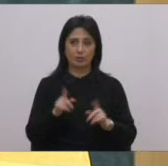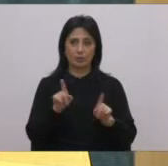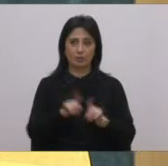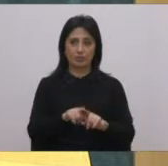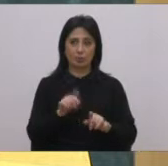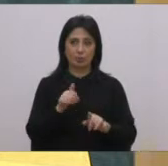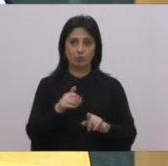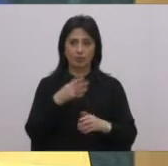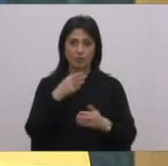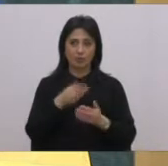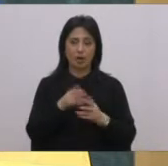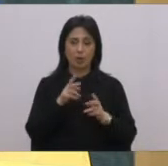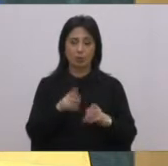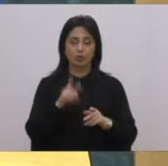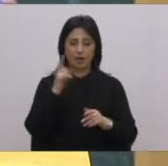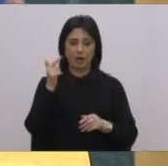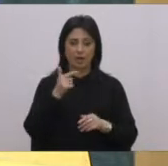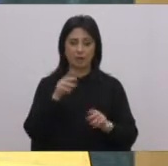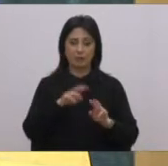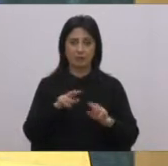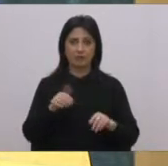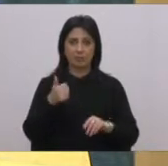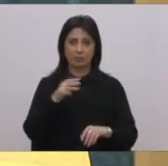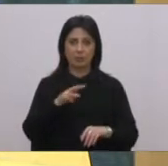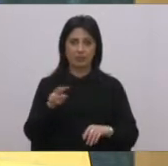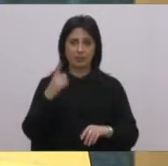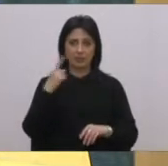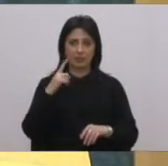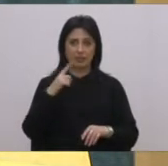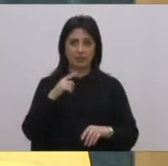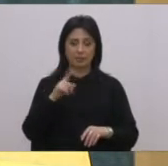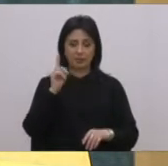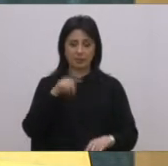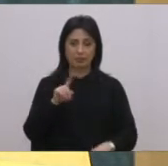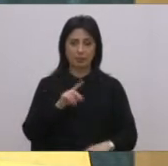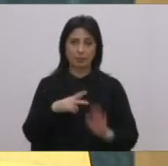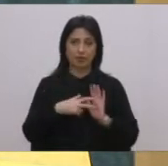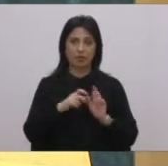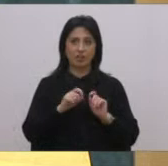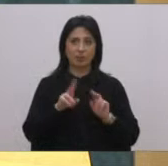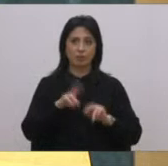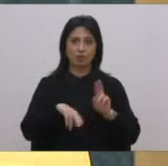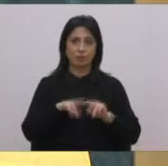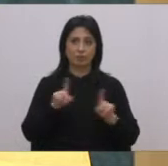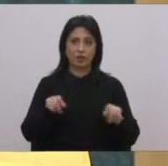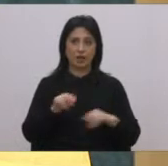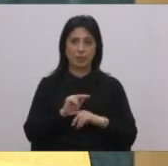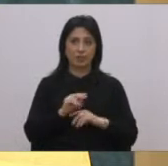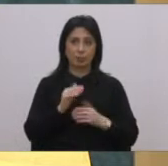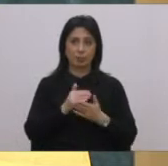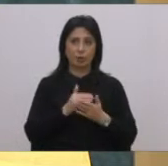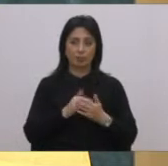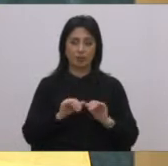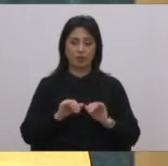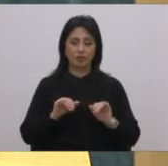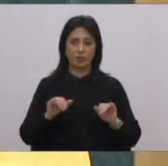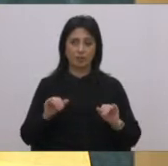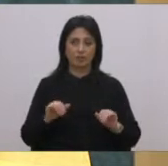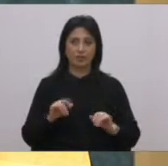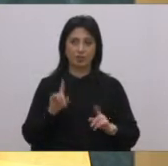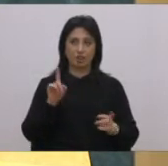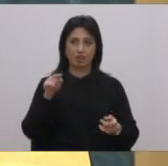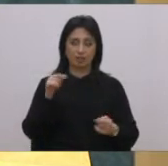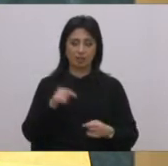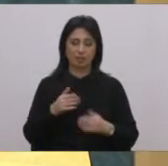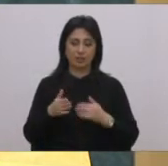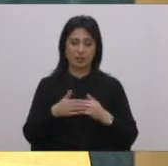როგორც საკუთრივ განათლების სამინისტრო პრემიერ-მინისტრის ინიციატივით მოგეხსენებათ 800 სკოლის მშენებლობა რეაბილიტაციის პროგრამას ავითარებს და